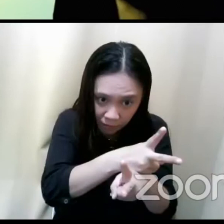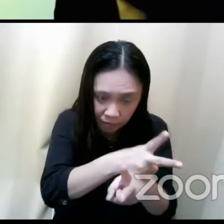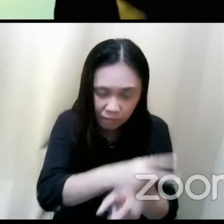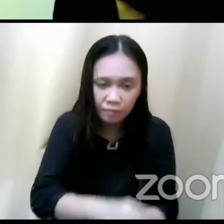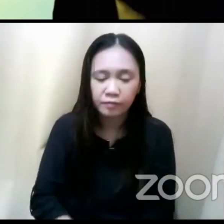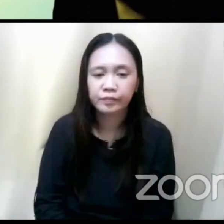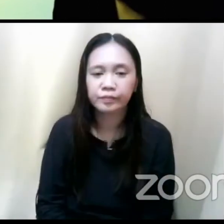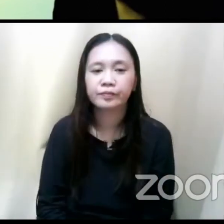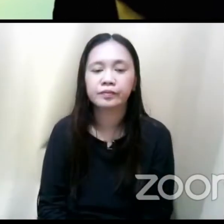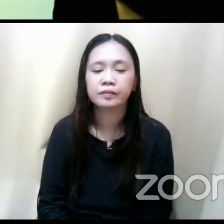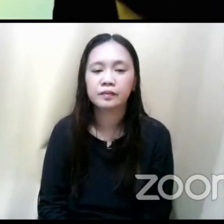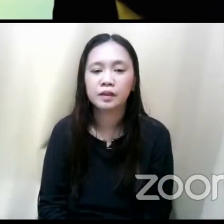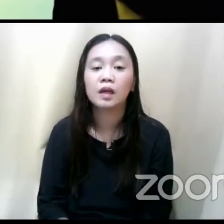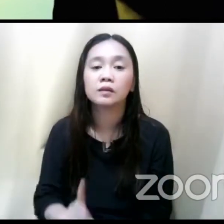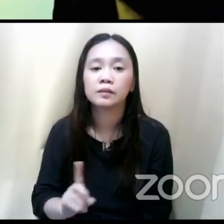Ayun, ano pa?